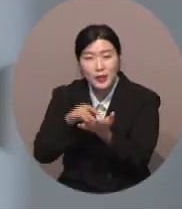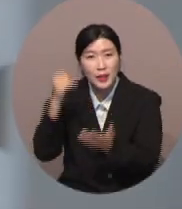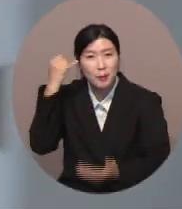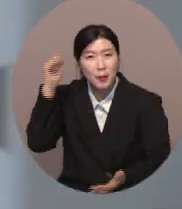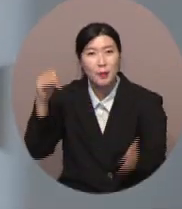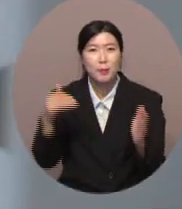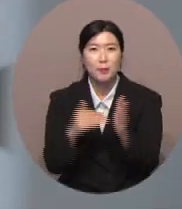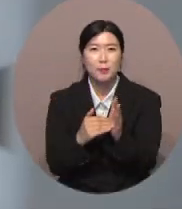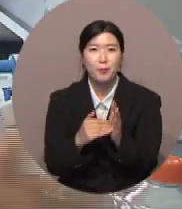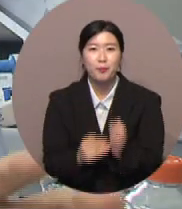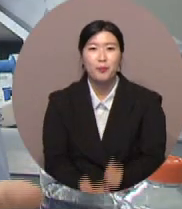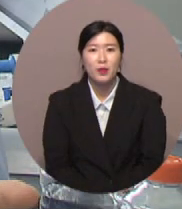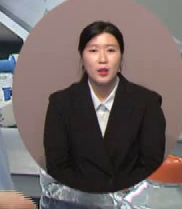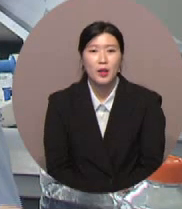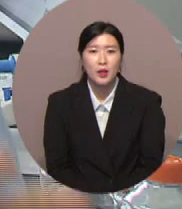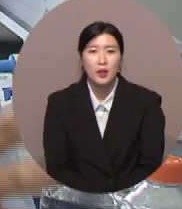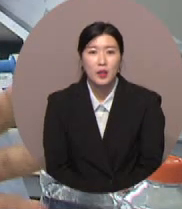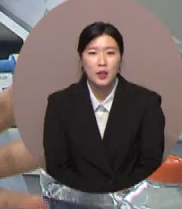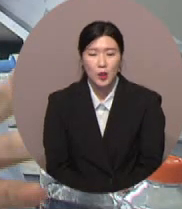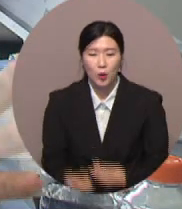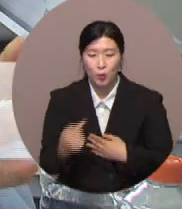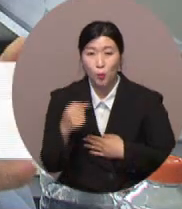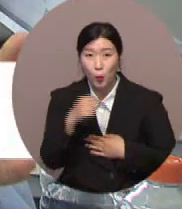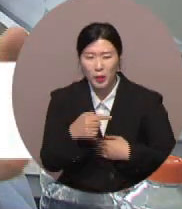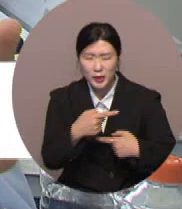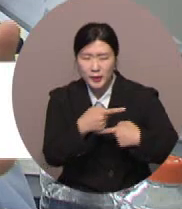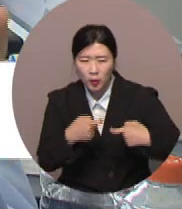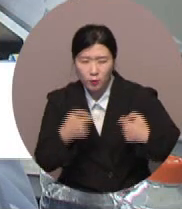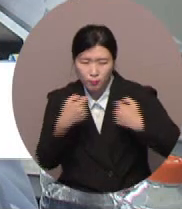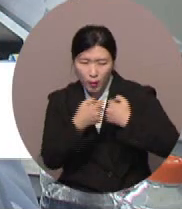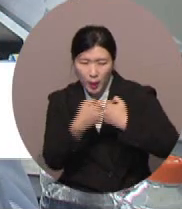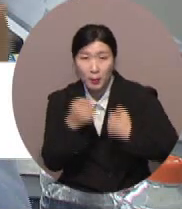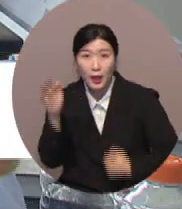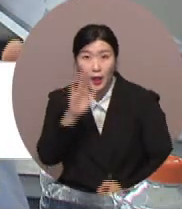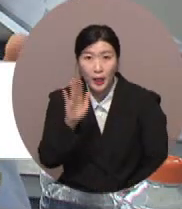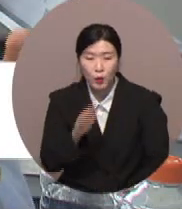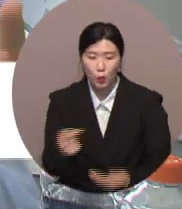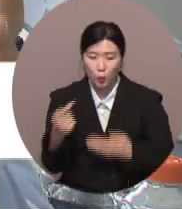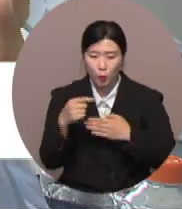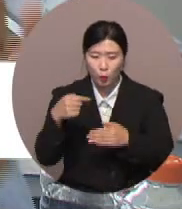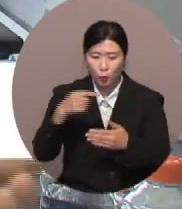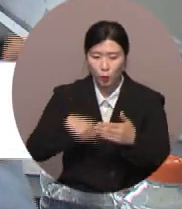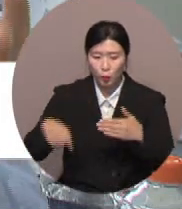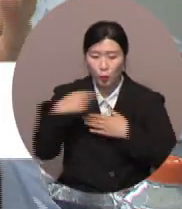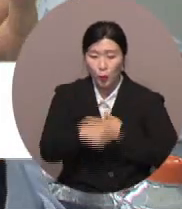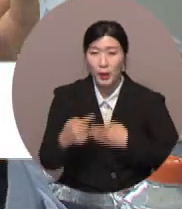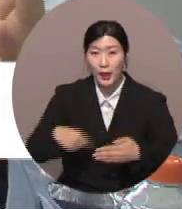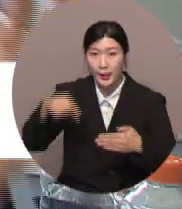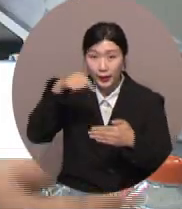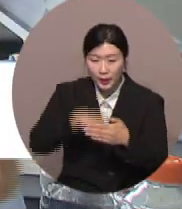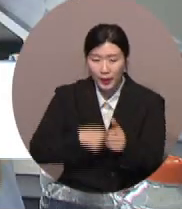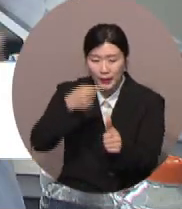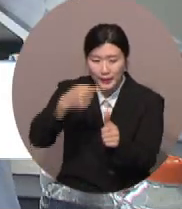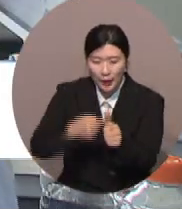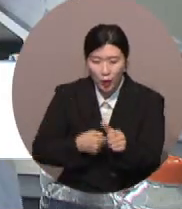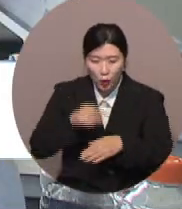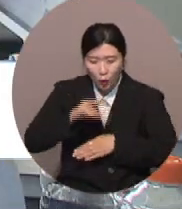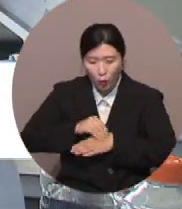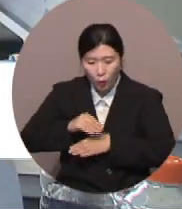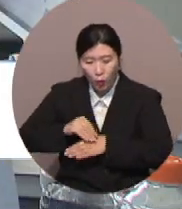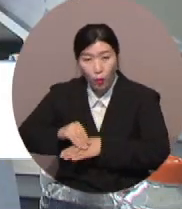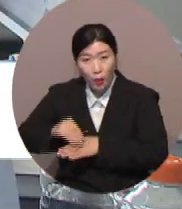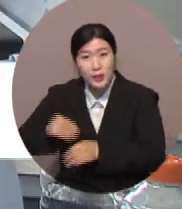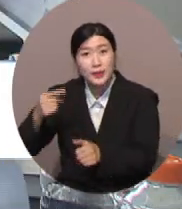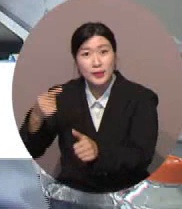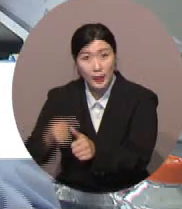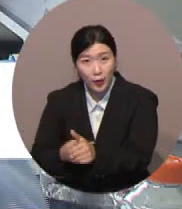만든 겁니다 이것 서 게 아니라 대한 자연스럽게 그 저희 몸에서 이제 구내 된 그 세포 그 세포의 부산물로 인식하게 끔